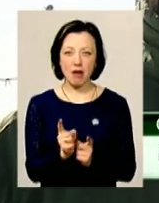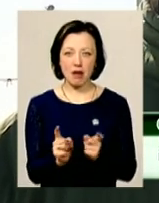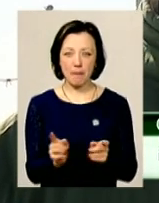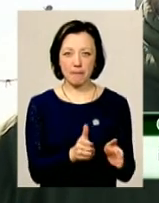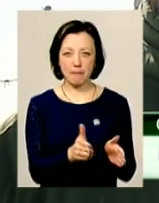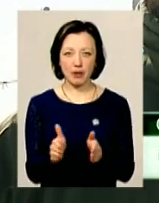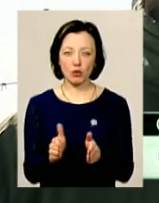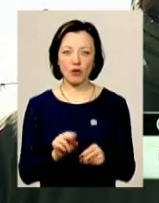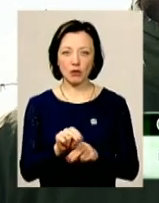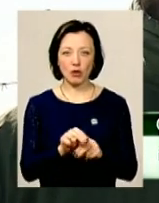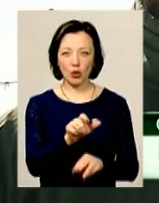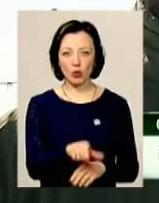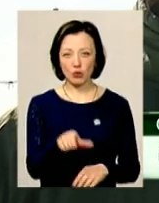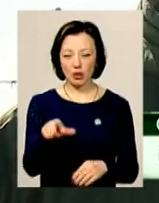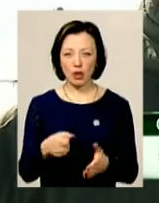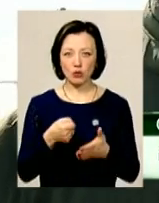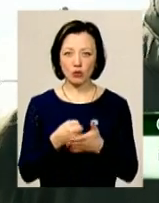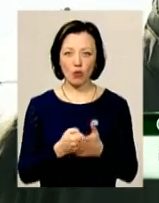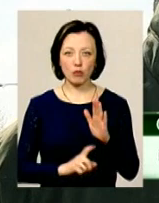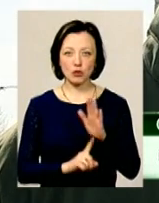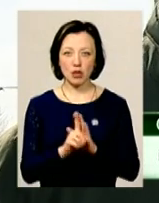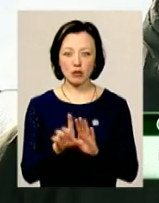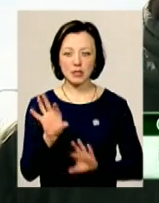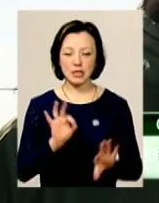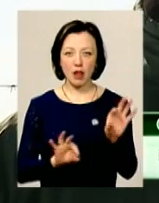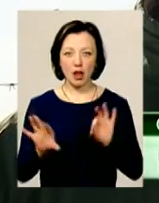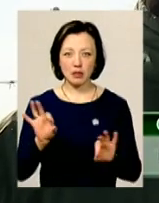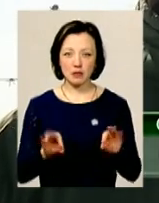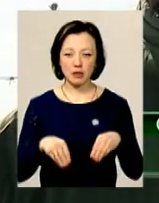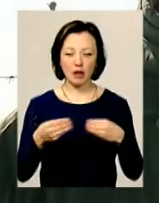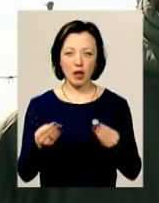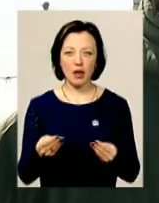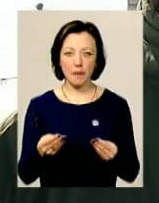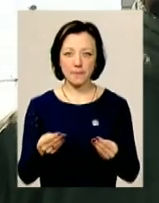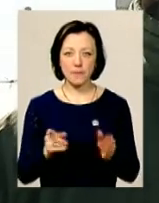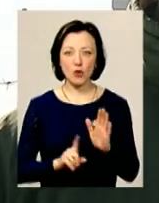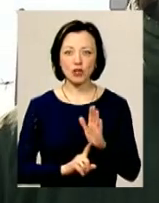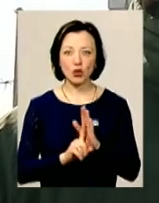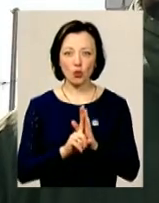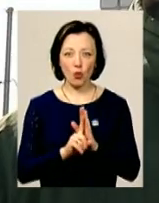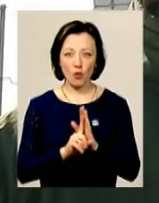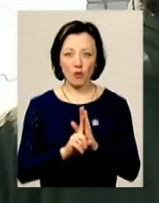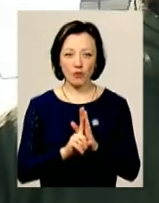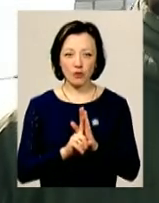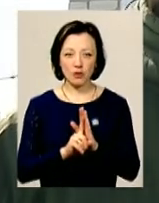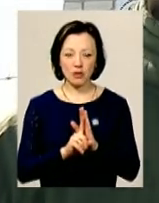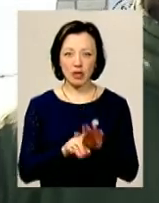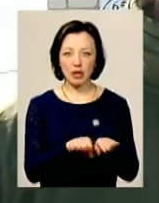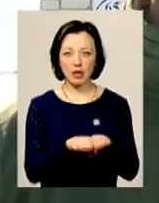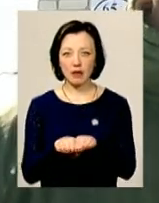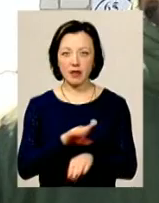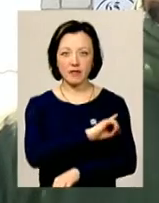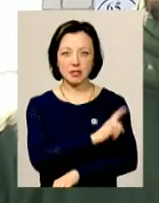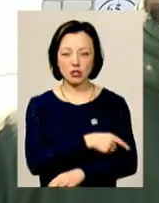людей до початку селекції. Ми даємо їм початковий рівень